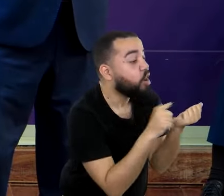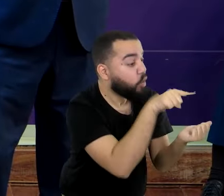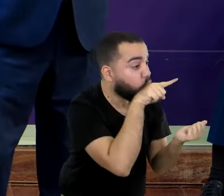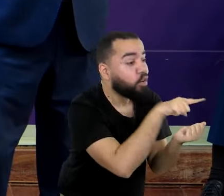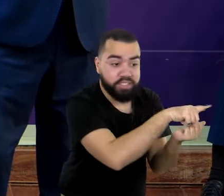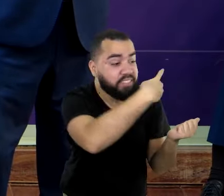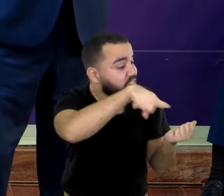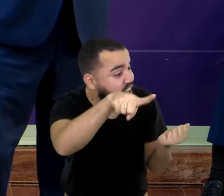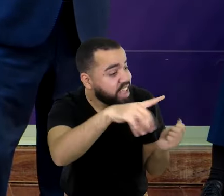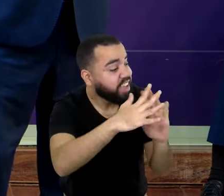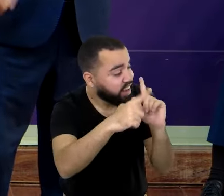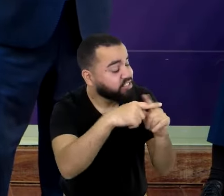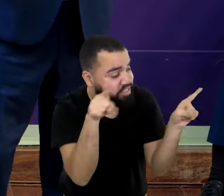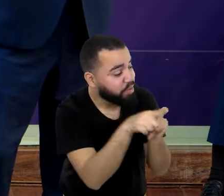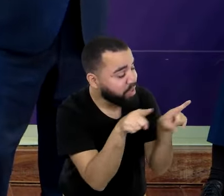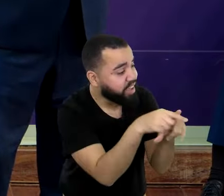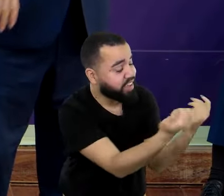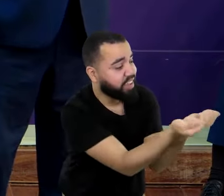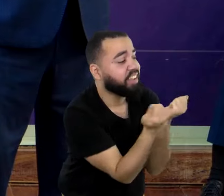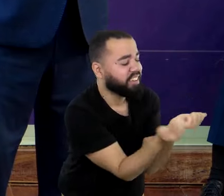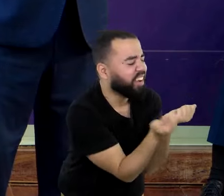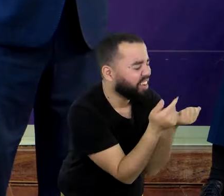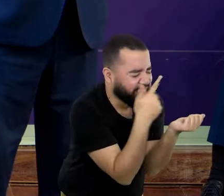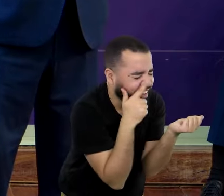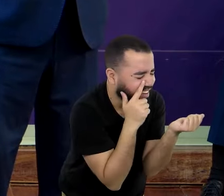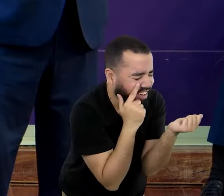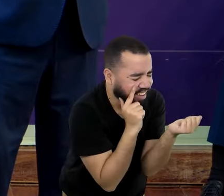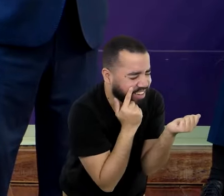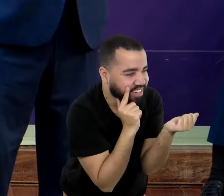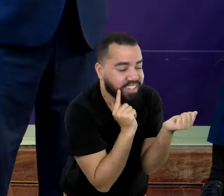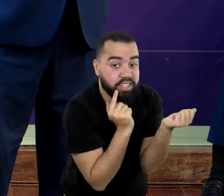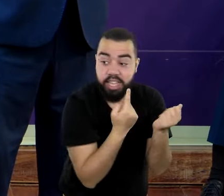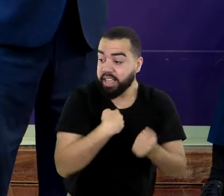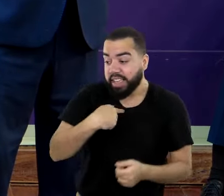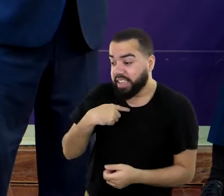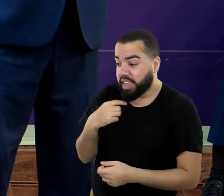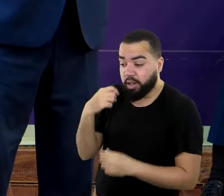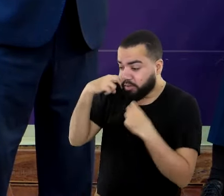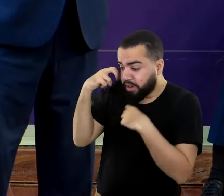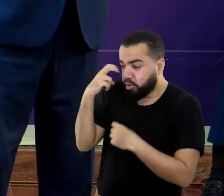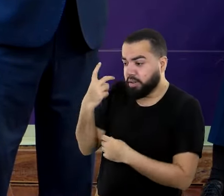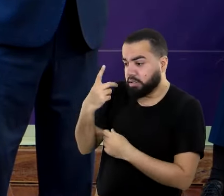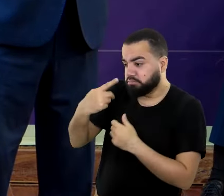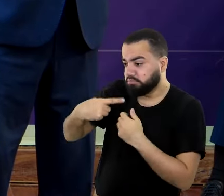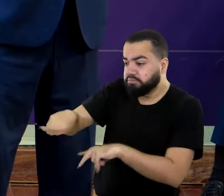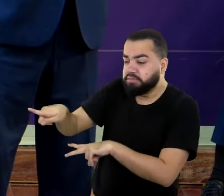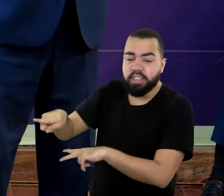Você também vão para a igreja. 그래서 왔다는 거예요. E sem jeito acabei vindo para a igreja.